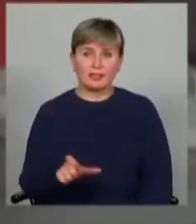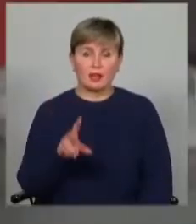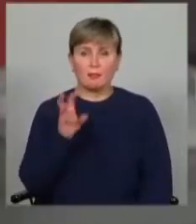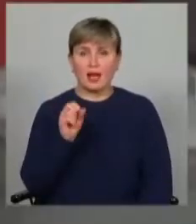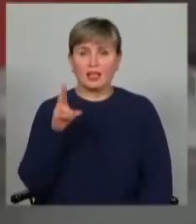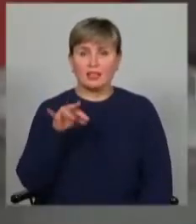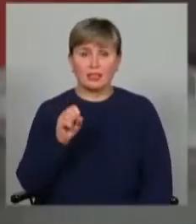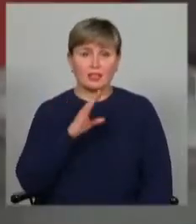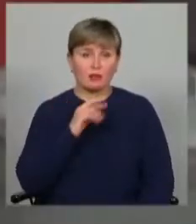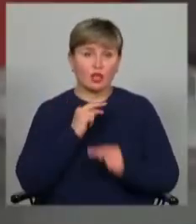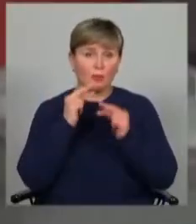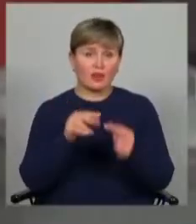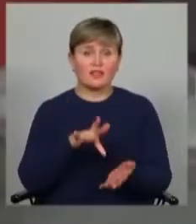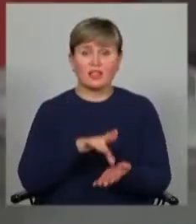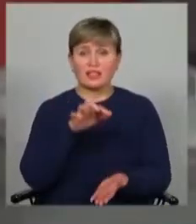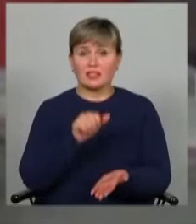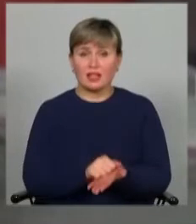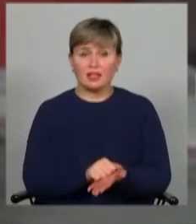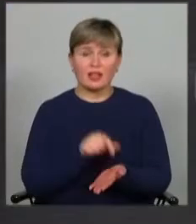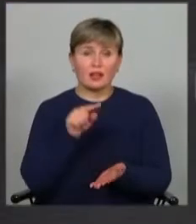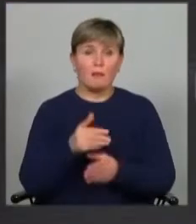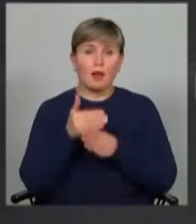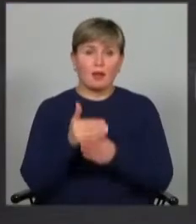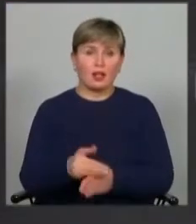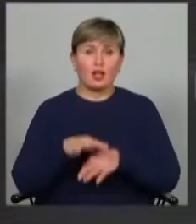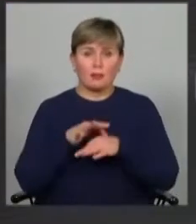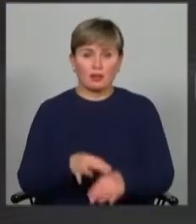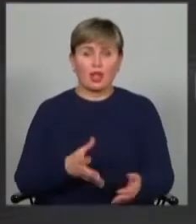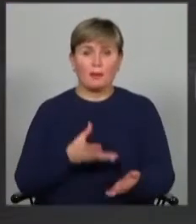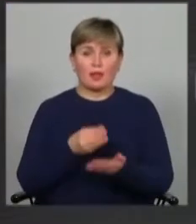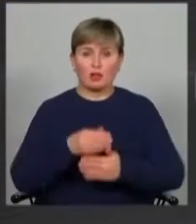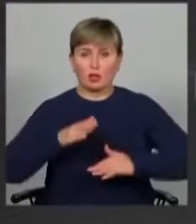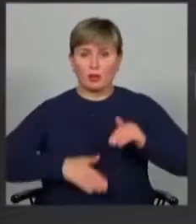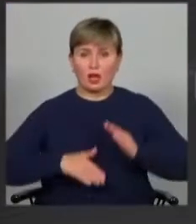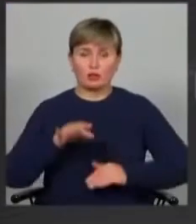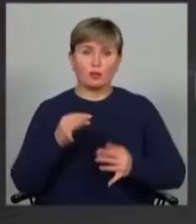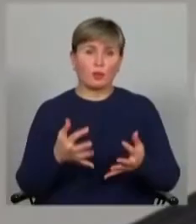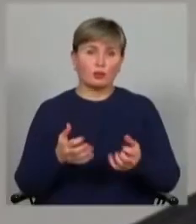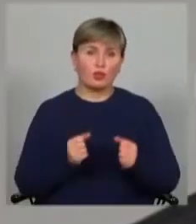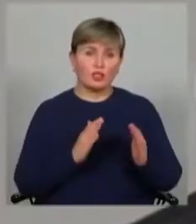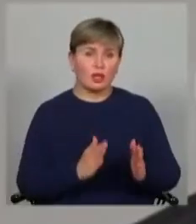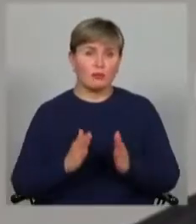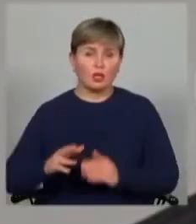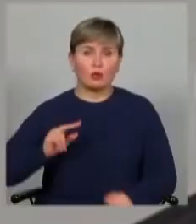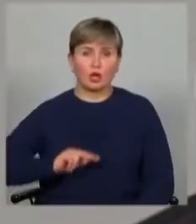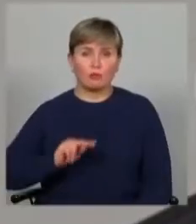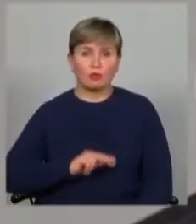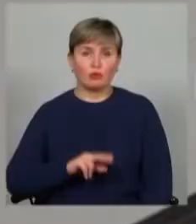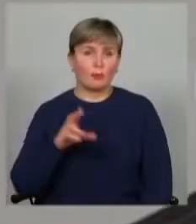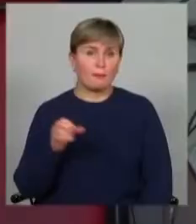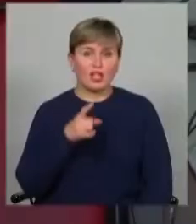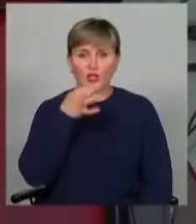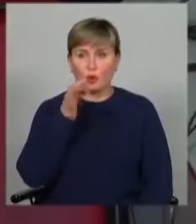Султанова. Девушка обратилась в центр занятости. Там ей помогли пройти оплачиваемую практику и получить стабильную работу, причем без